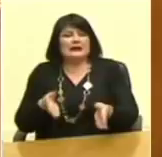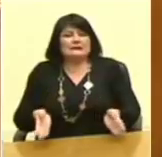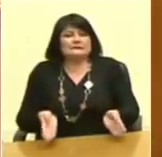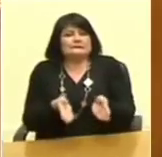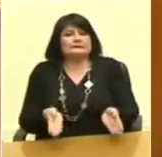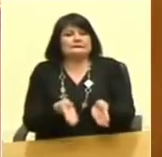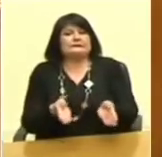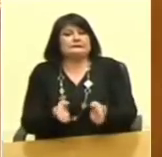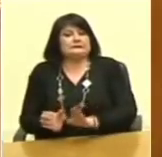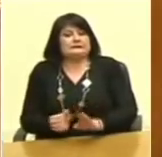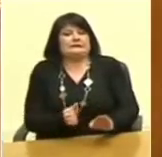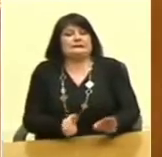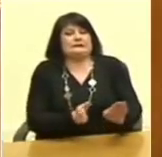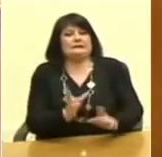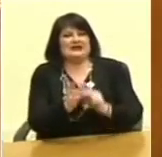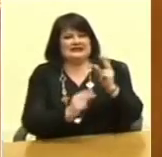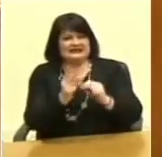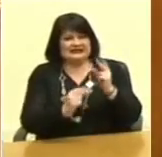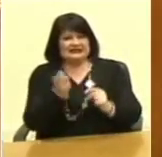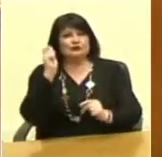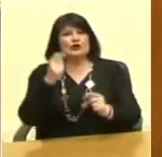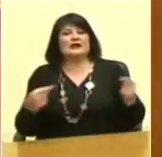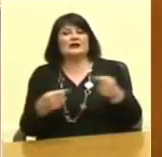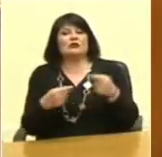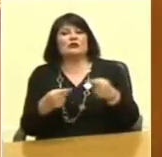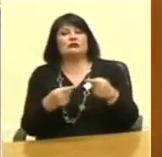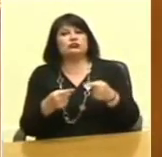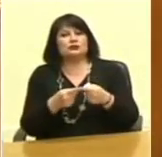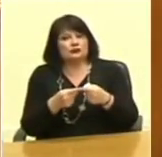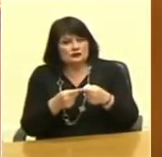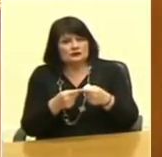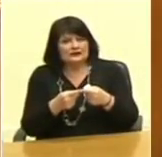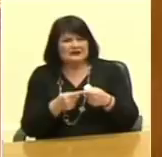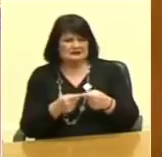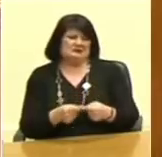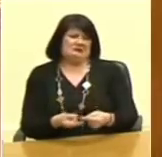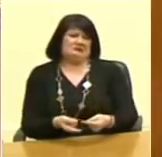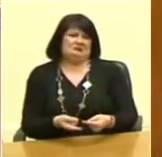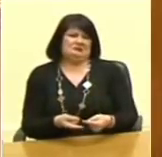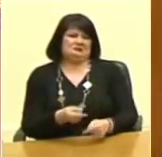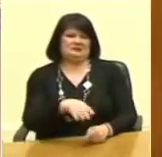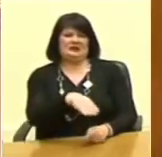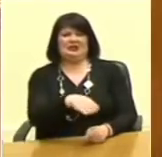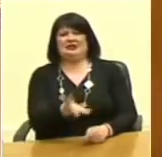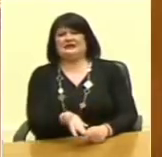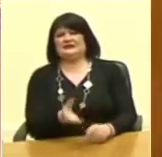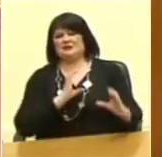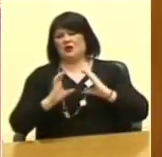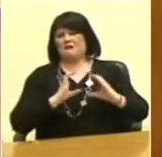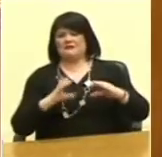τη συζήτηση και την πολιτική αντιπαράθεση στη σφαίρα της μικροπολιτικής και των επικοινωνιακών